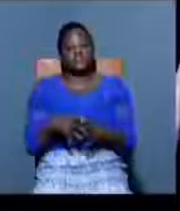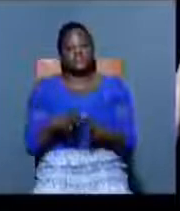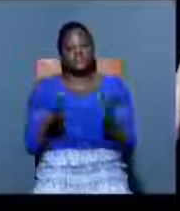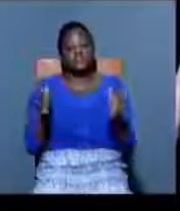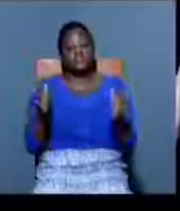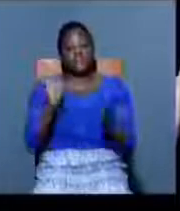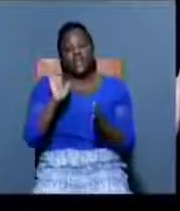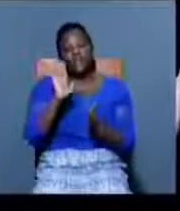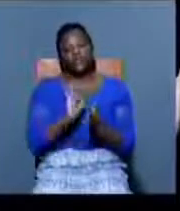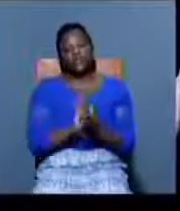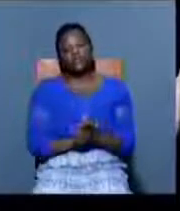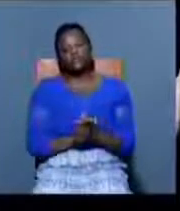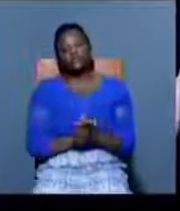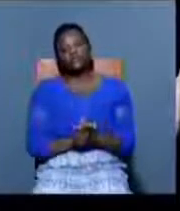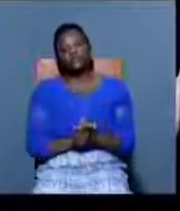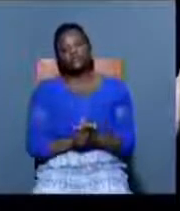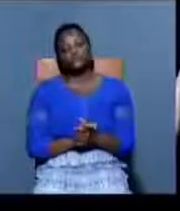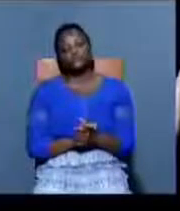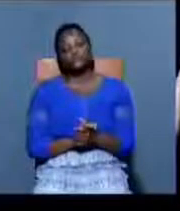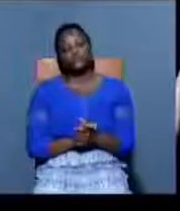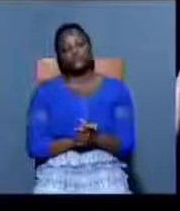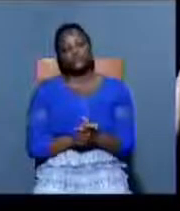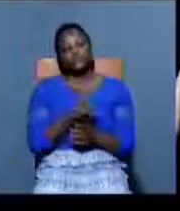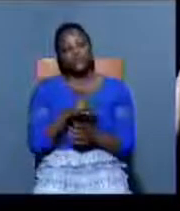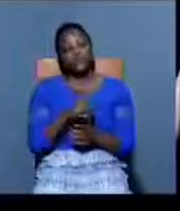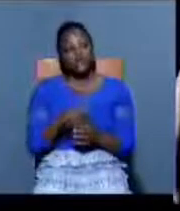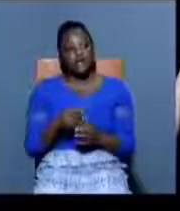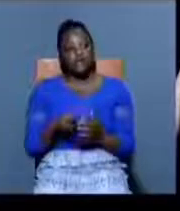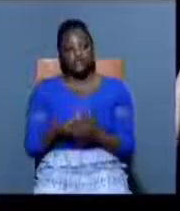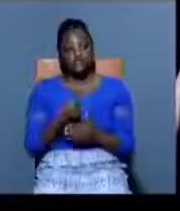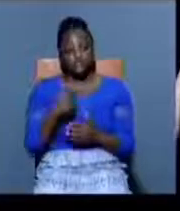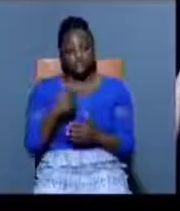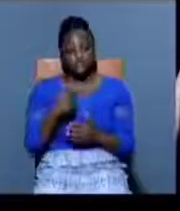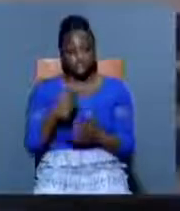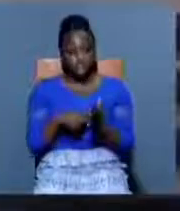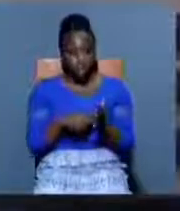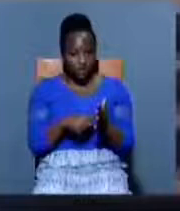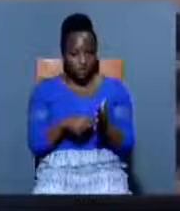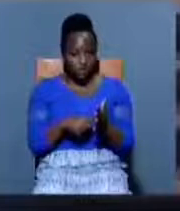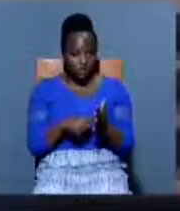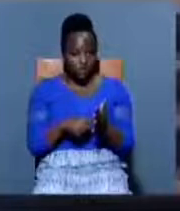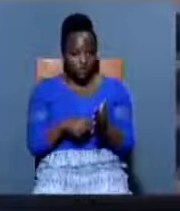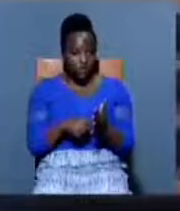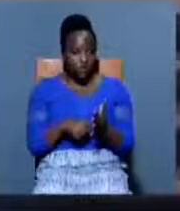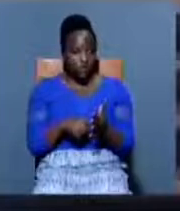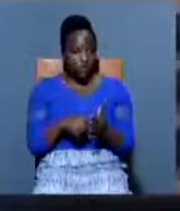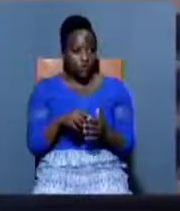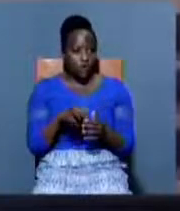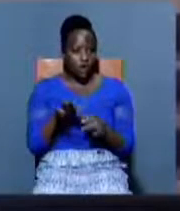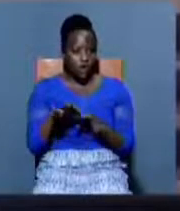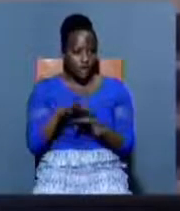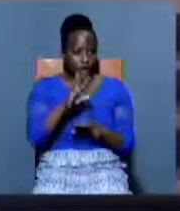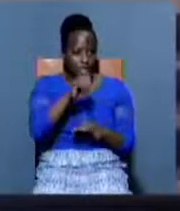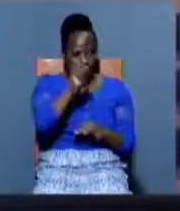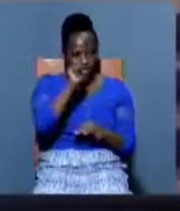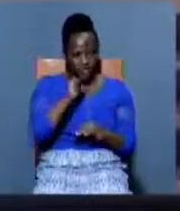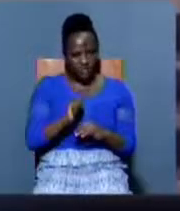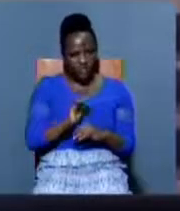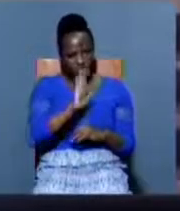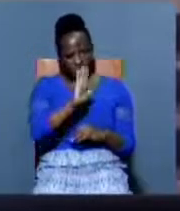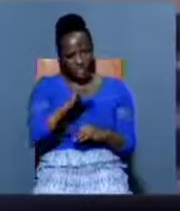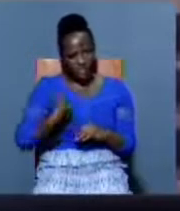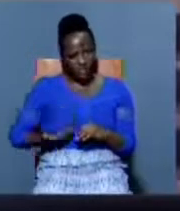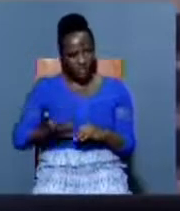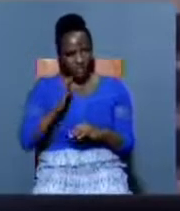Nisikilize vizuri, mimi nilisema nitatolea mfano ndoa yangu na tumekubaliana na mke wangu. Kwa hiyo sina shida. Mimi na mke wangu kwenye vipato, mke